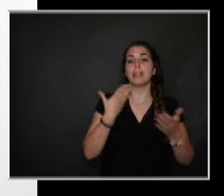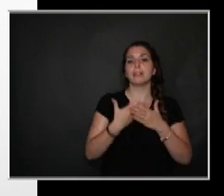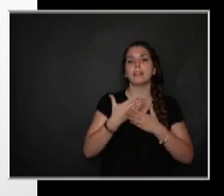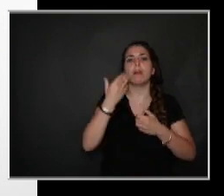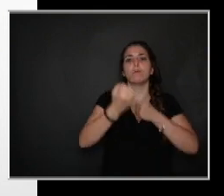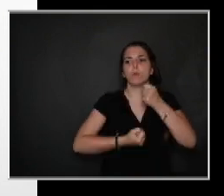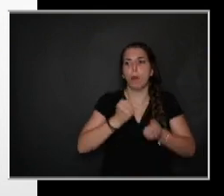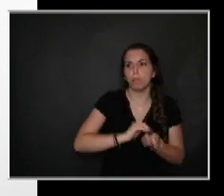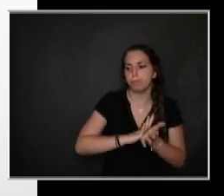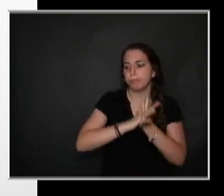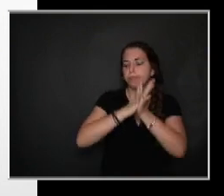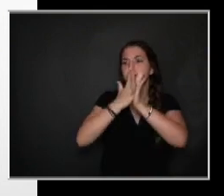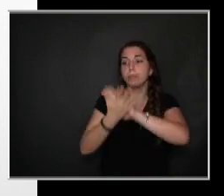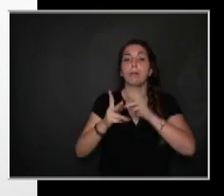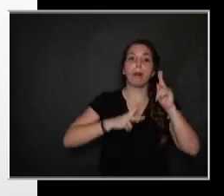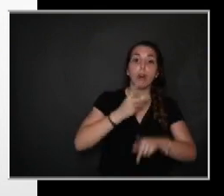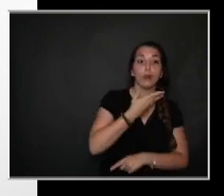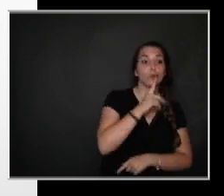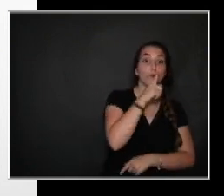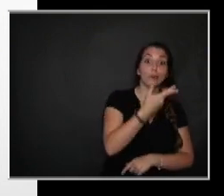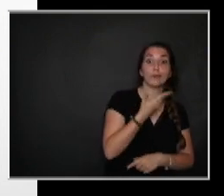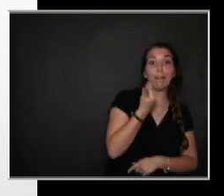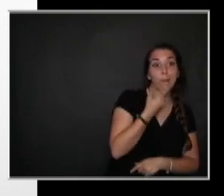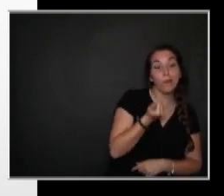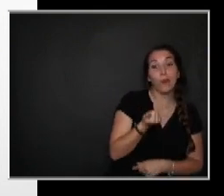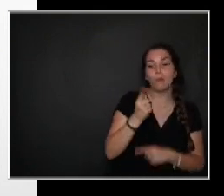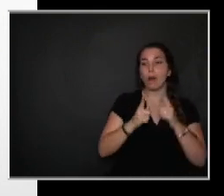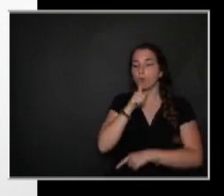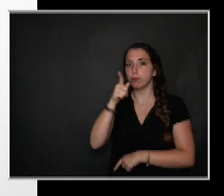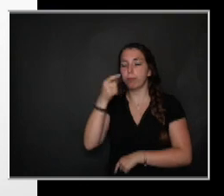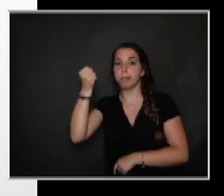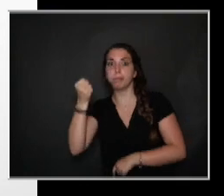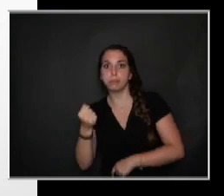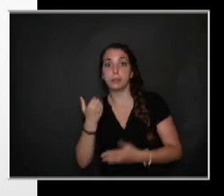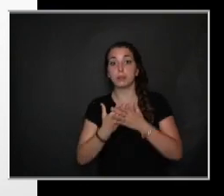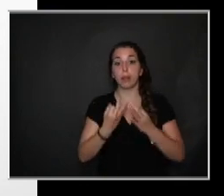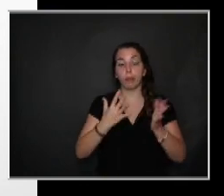dents de scie. Il y a des jours où ça va mieux, des jours où ça s'aggrave. C'est donc variable dans le temps.